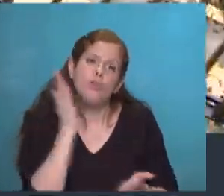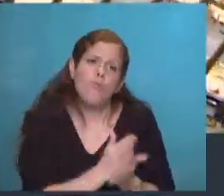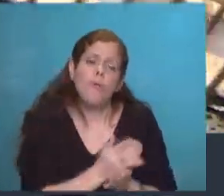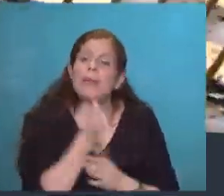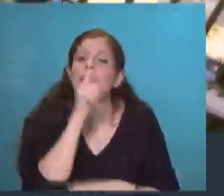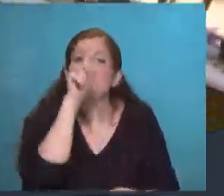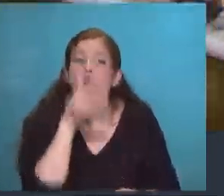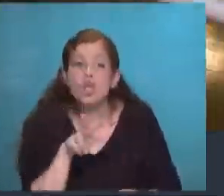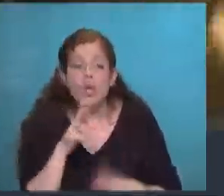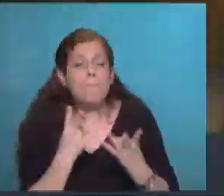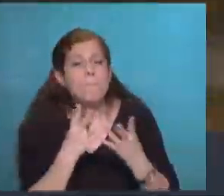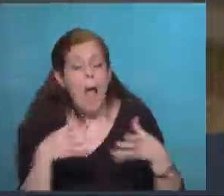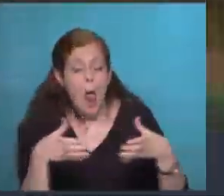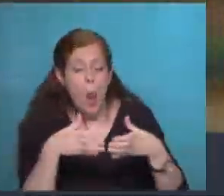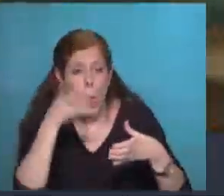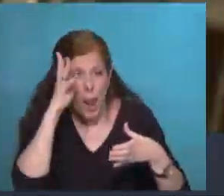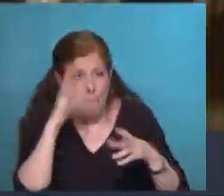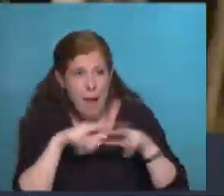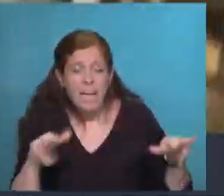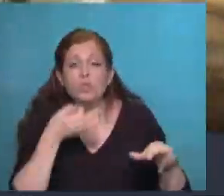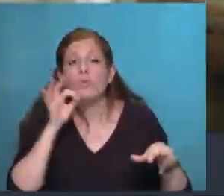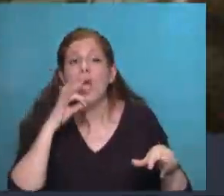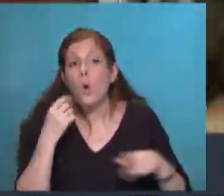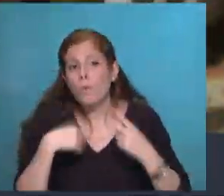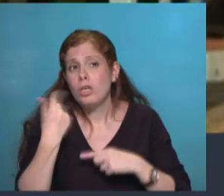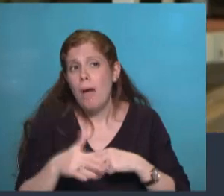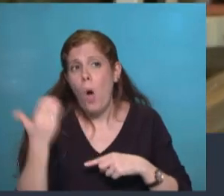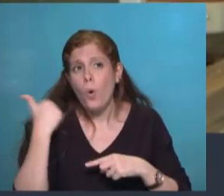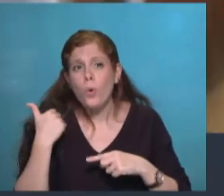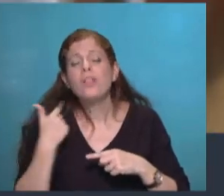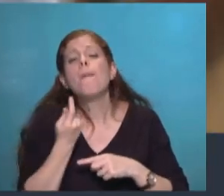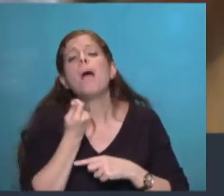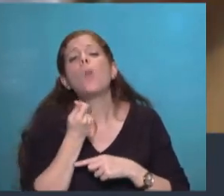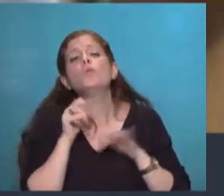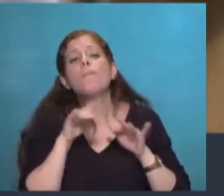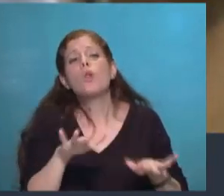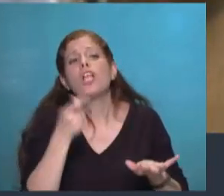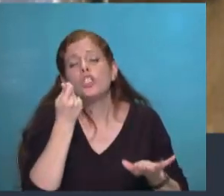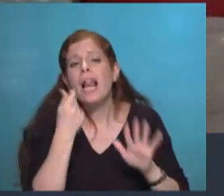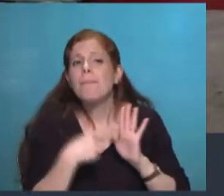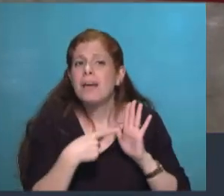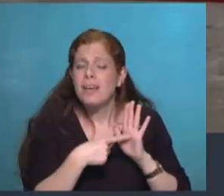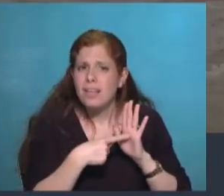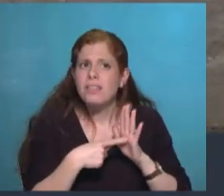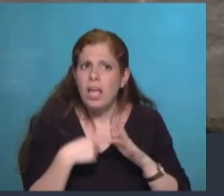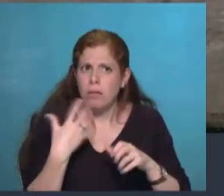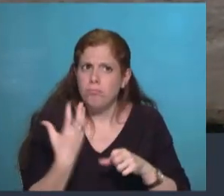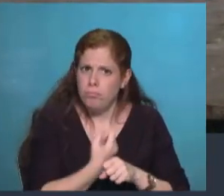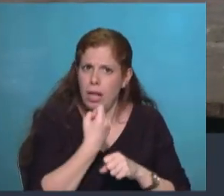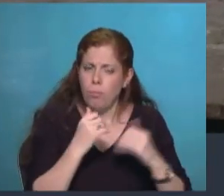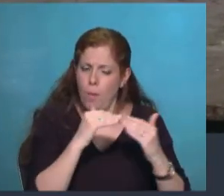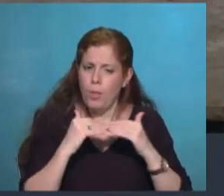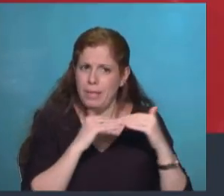שליש מהלולים בארץ שודרגו בשנים האחרונות בעלות של מיליוני שקלים כדי לעמוד באמות מידה